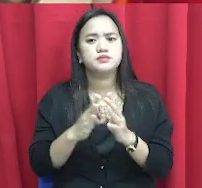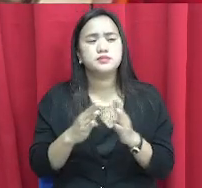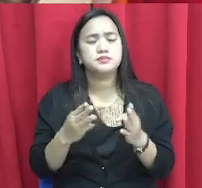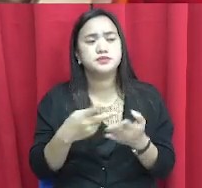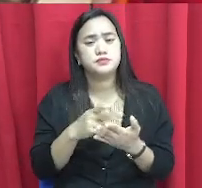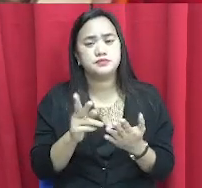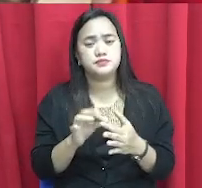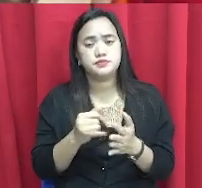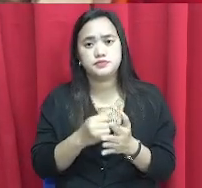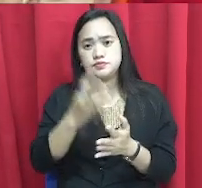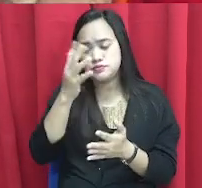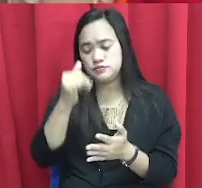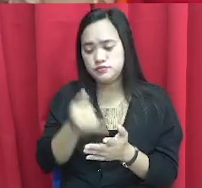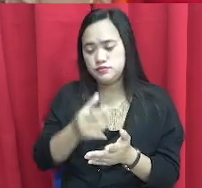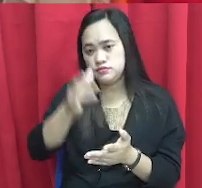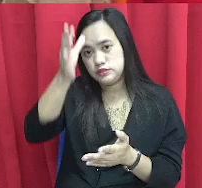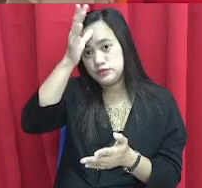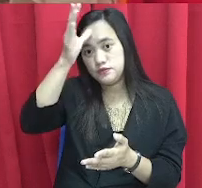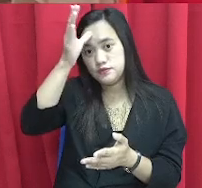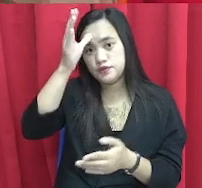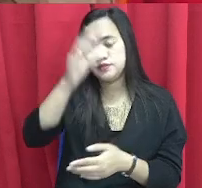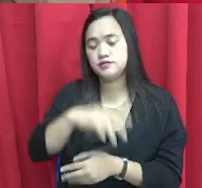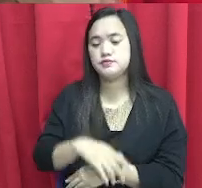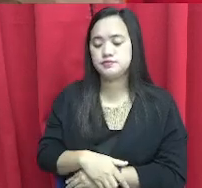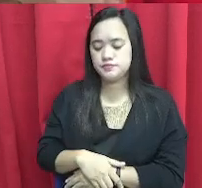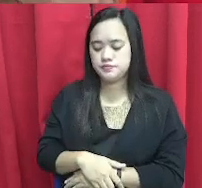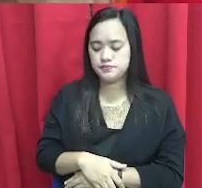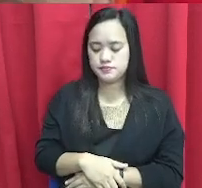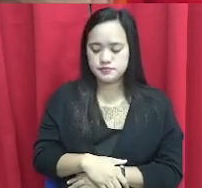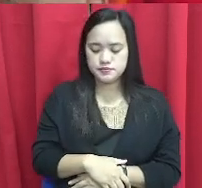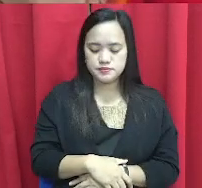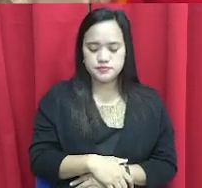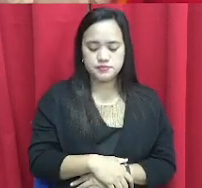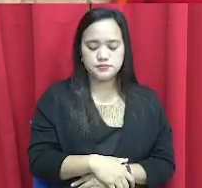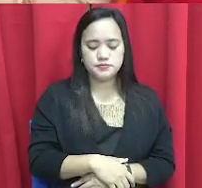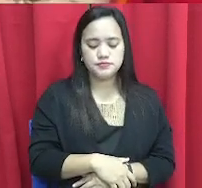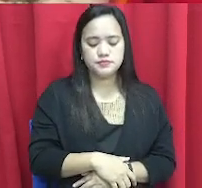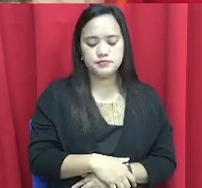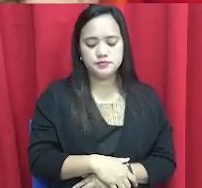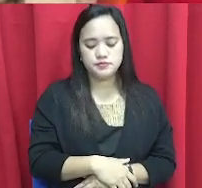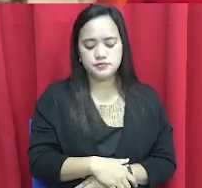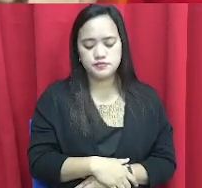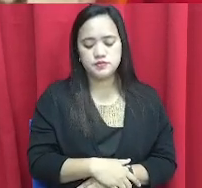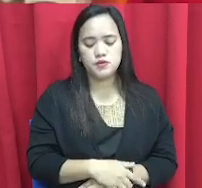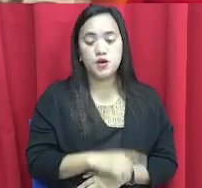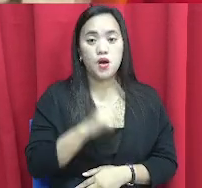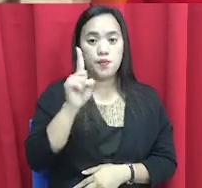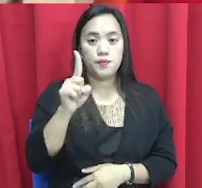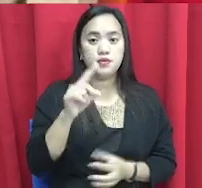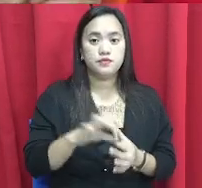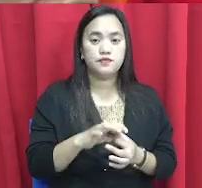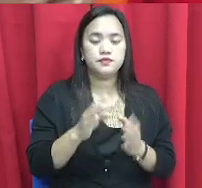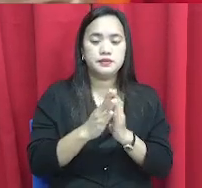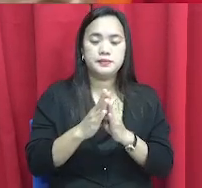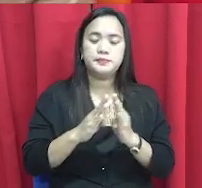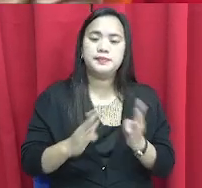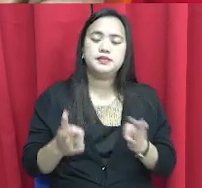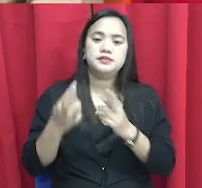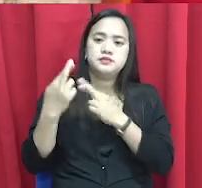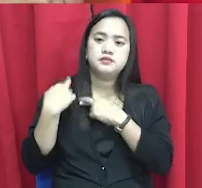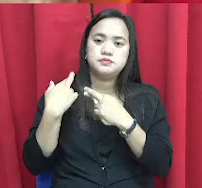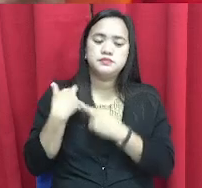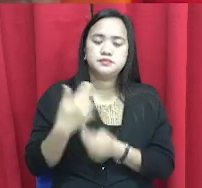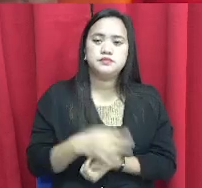kaya tatay mga kapatid sa mga katatayo ay isang napakalaking responsibility